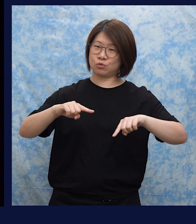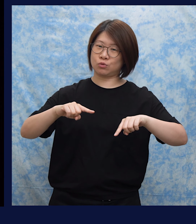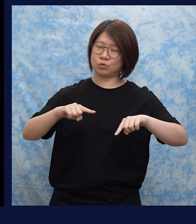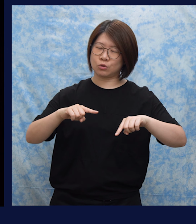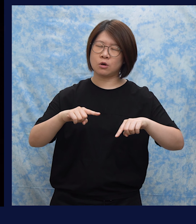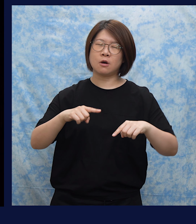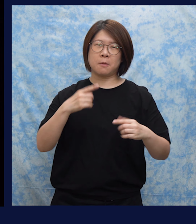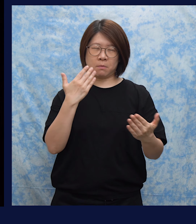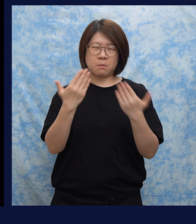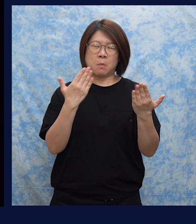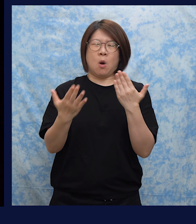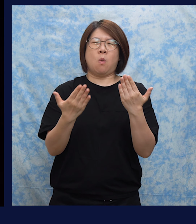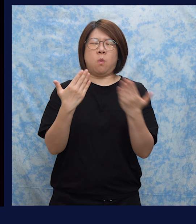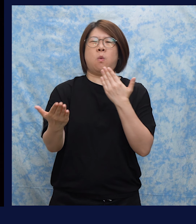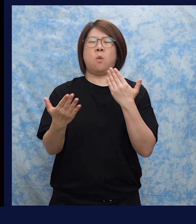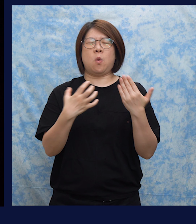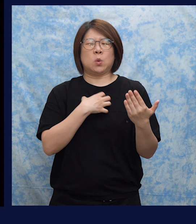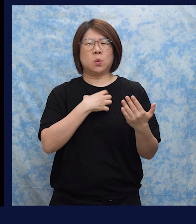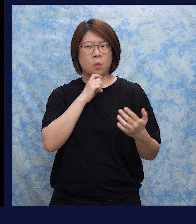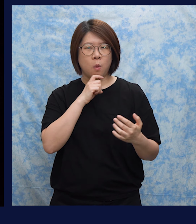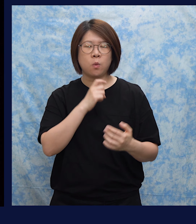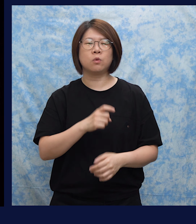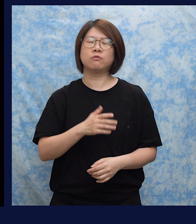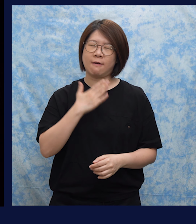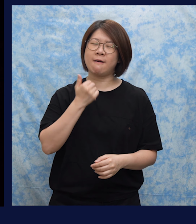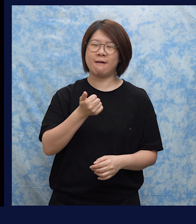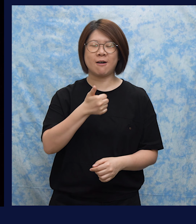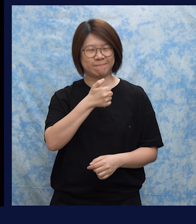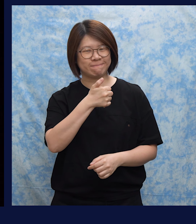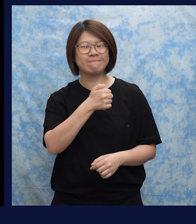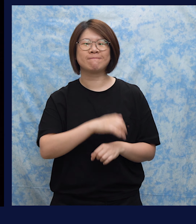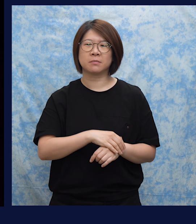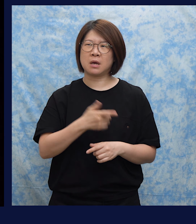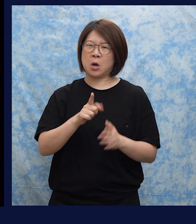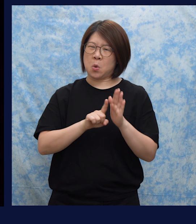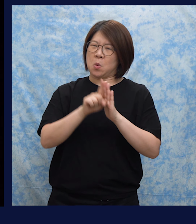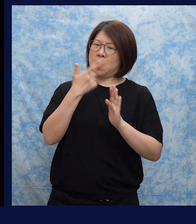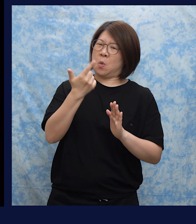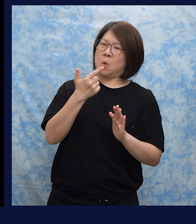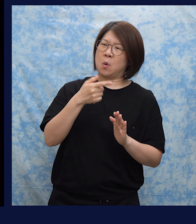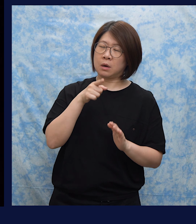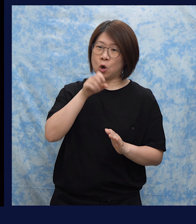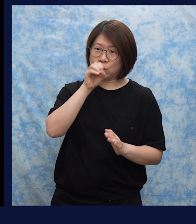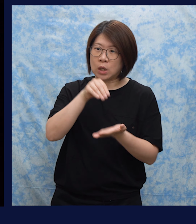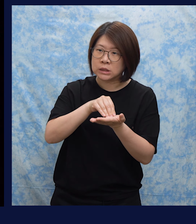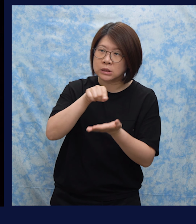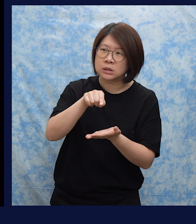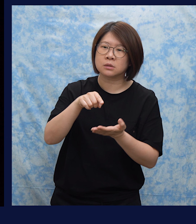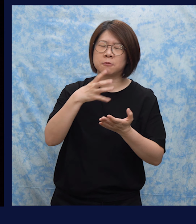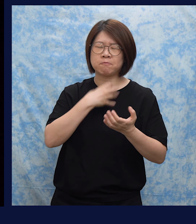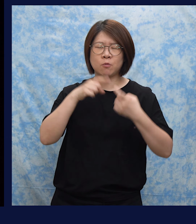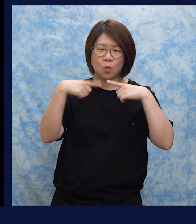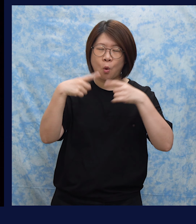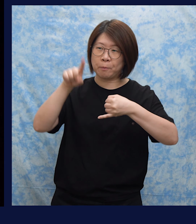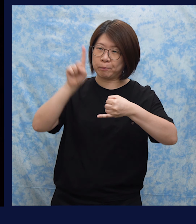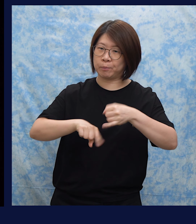佢下一段咧，嗰個對比係非常之強烈嘅。 係啊，冇錯，多謝你。 咁而講到強烈咧，真係唔可以唔提就係《